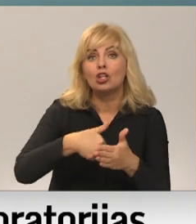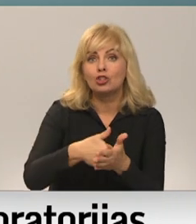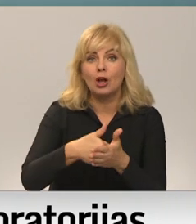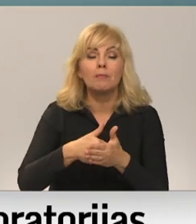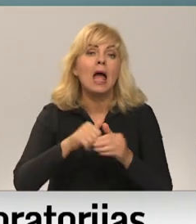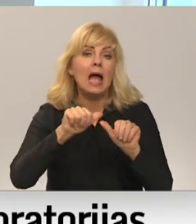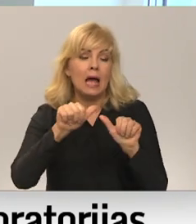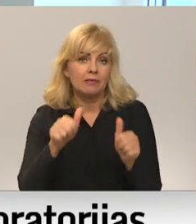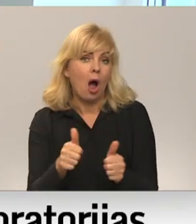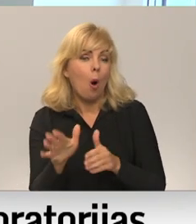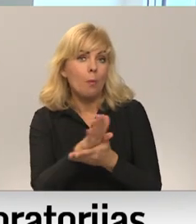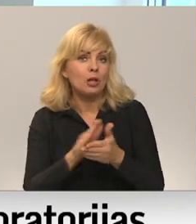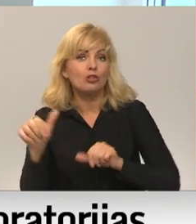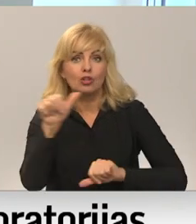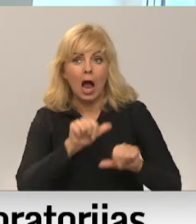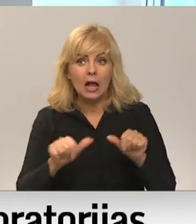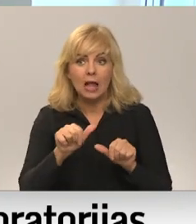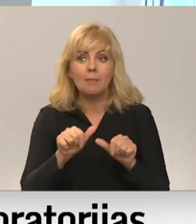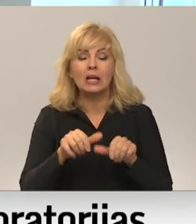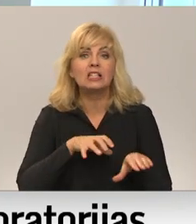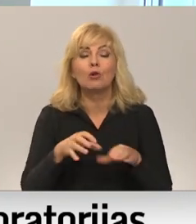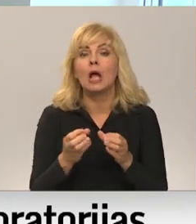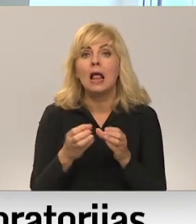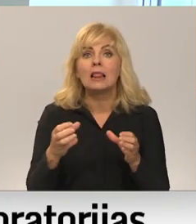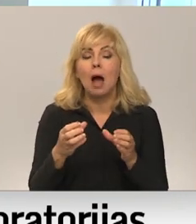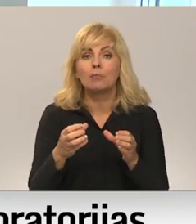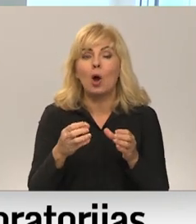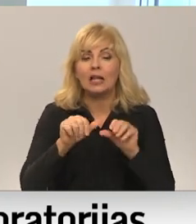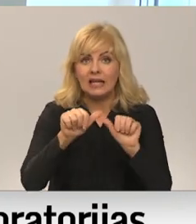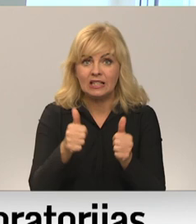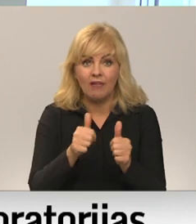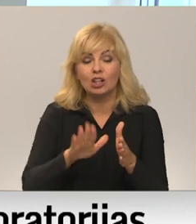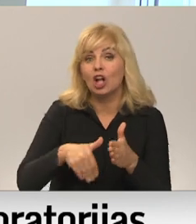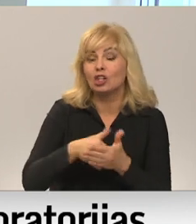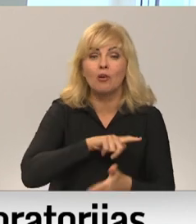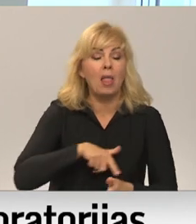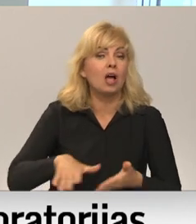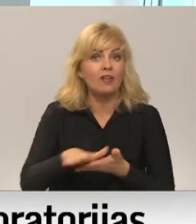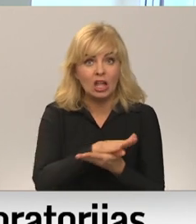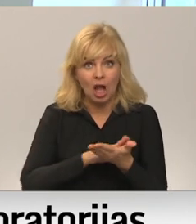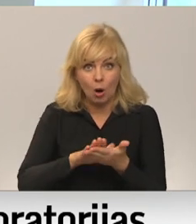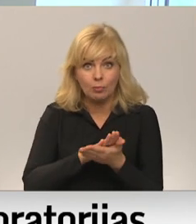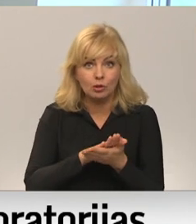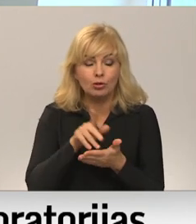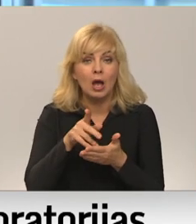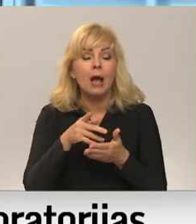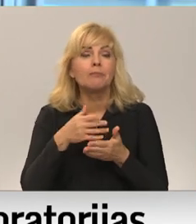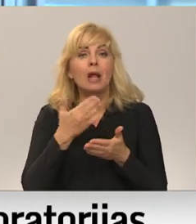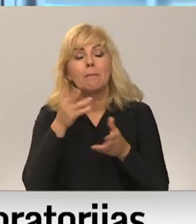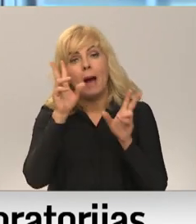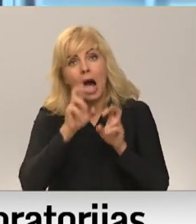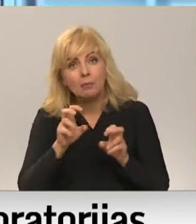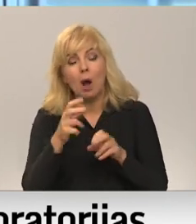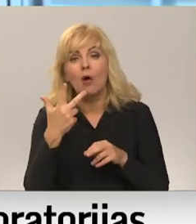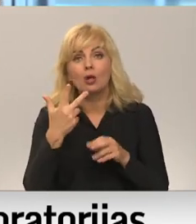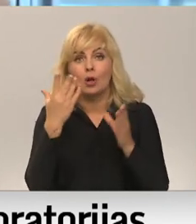laboratoriju izveida. Viena no tām – embriju transferences laboratorija, kādas līdz šim Latvijā nesot bijis. Tajā izjūt dažādus ciklus, 8